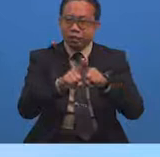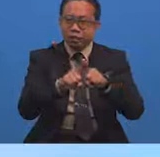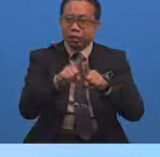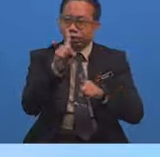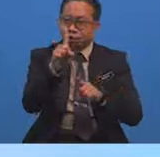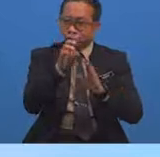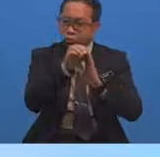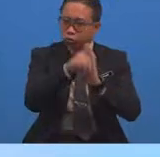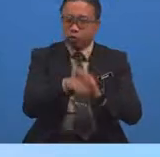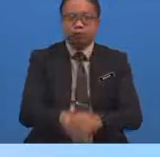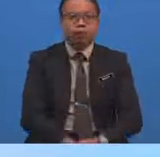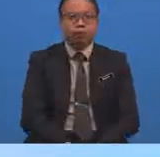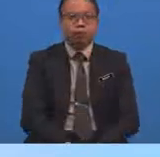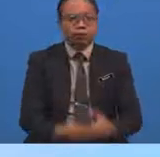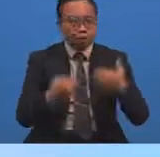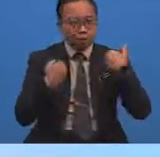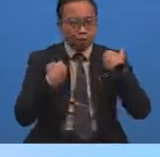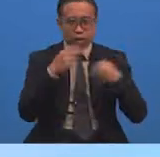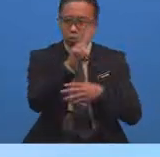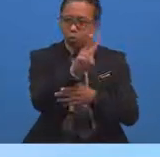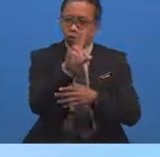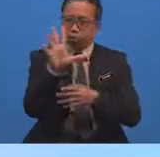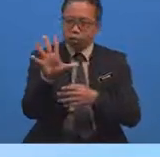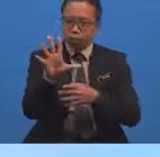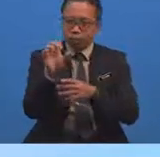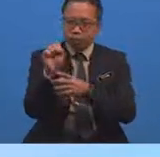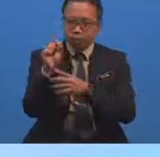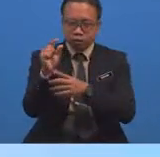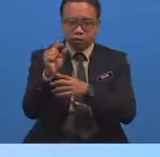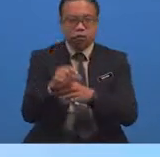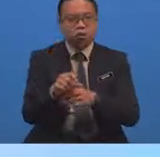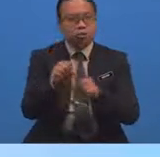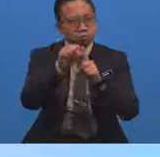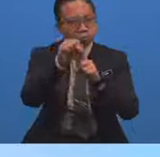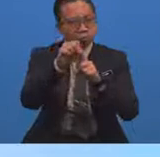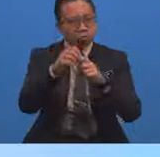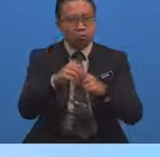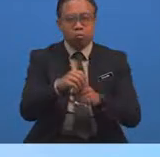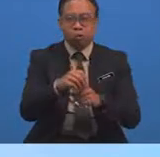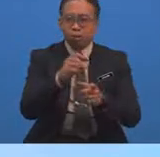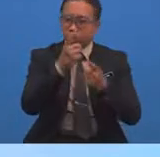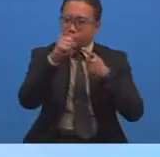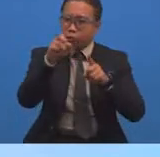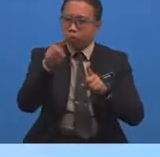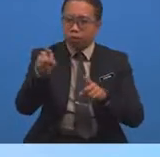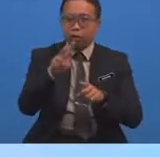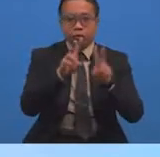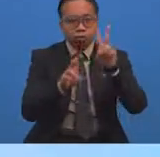minit ada 25 sengatan jawabannya ialah